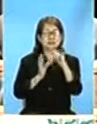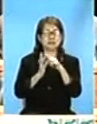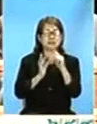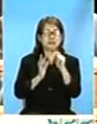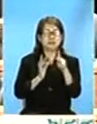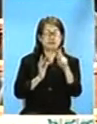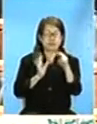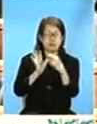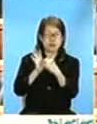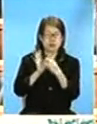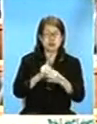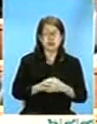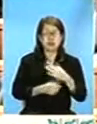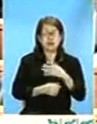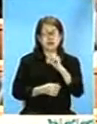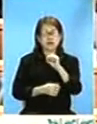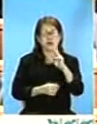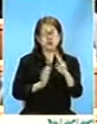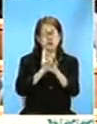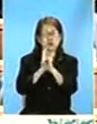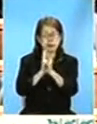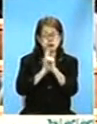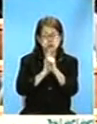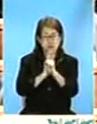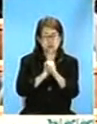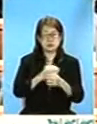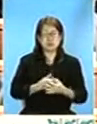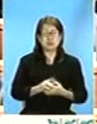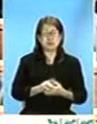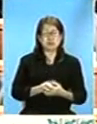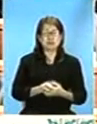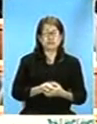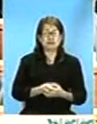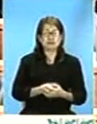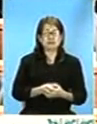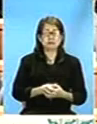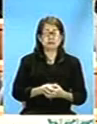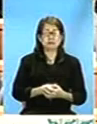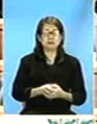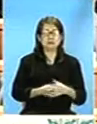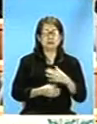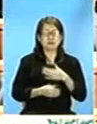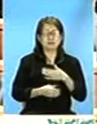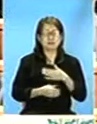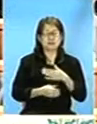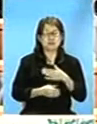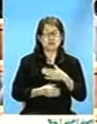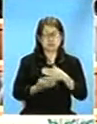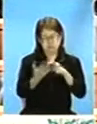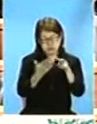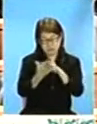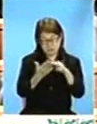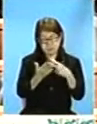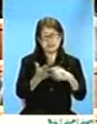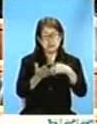มาชิกวุฒิสภาจากจังหวัดยะโสธรกับผมเห็นด้วยนะครับและเป็นผู้แปรย